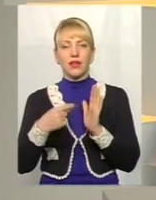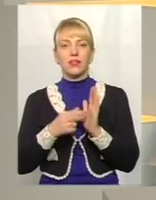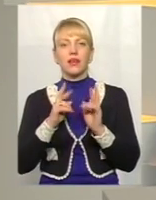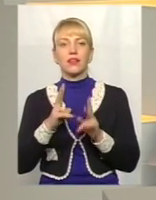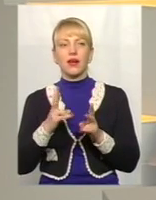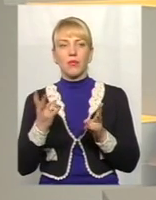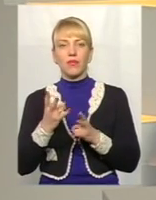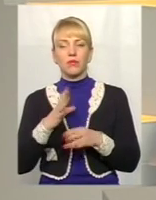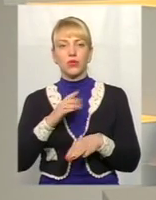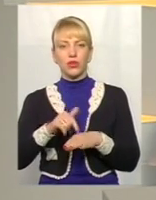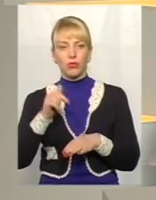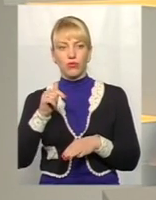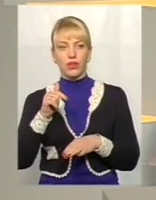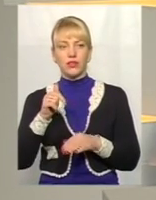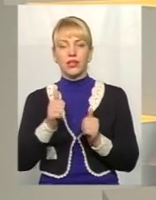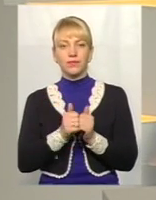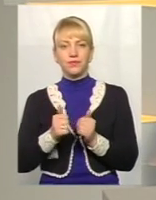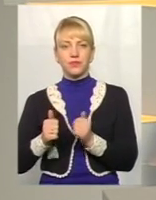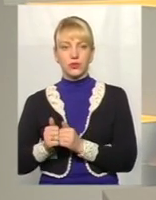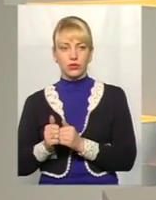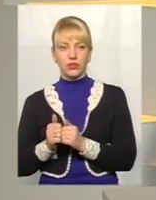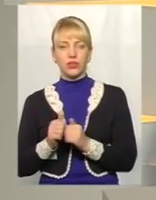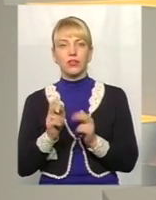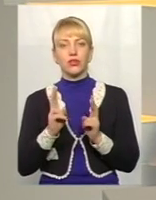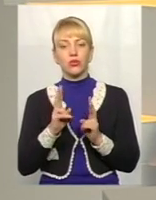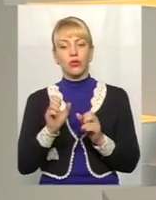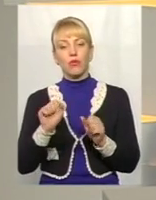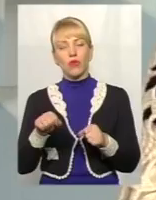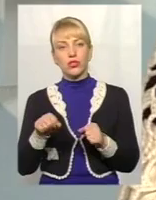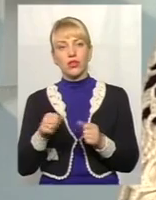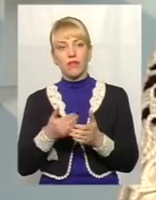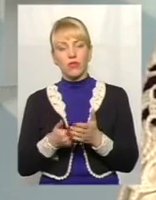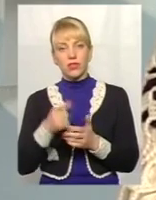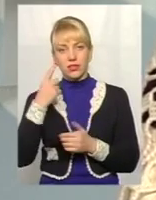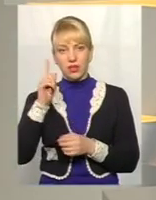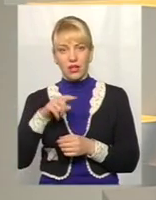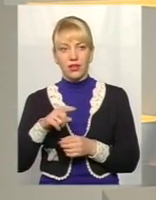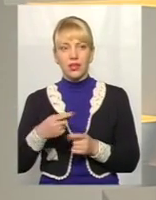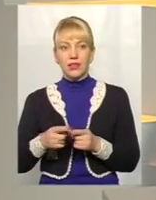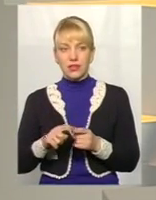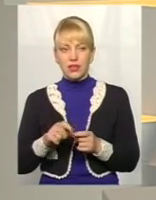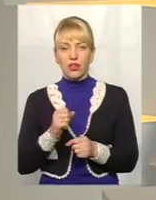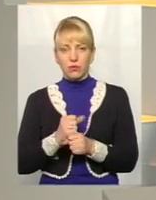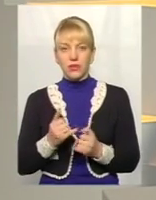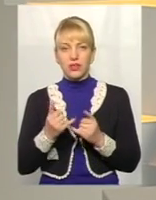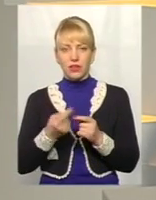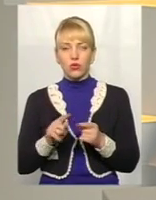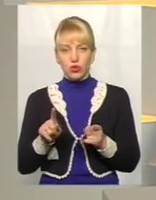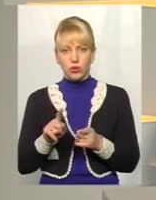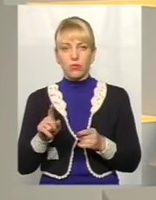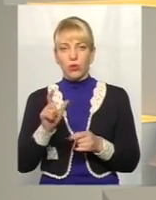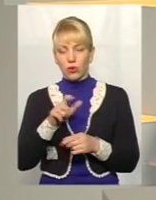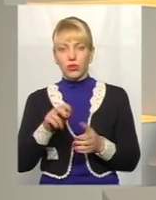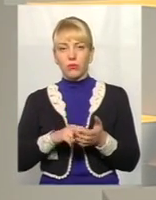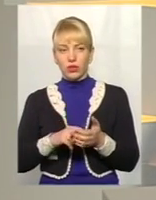мали реагувати сусіди, які, можливо, знали. Це ж для того робилось, аби боялись люди, так? Так,